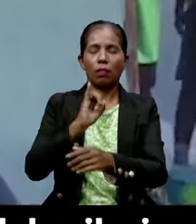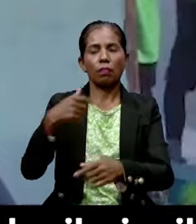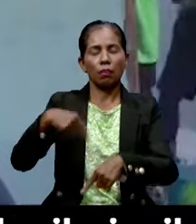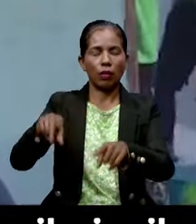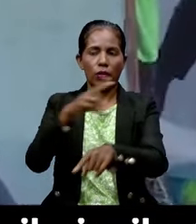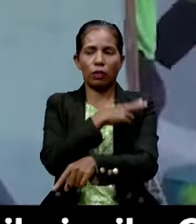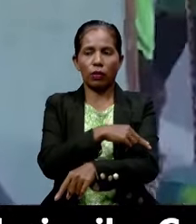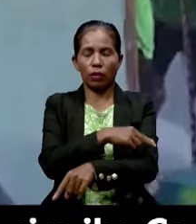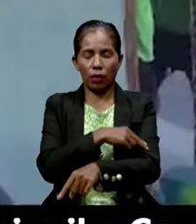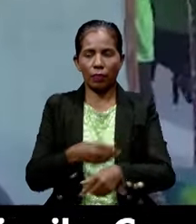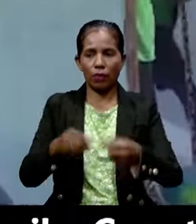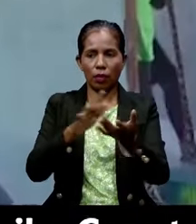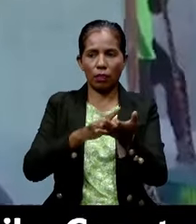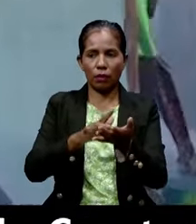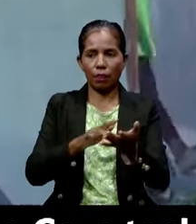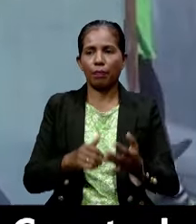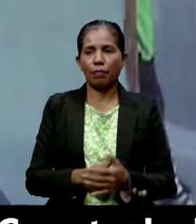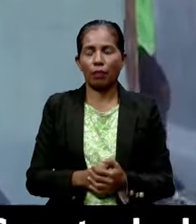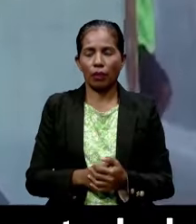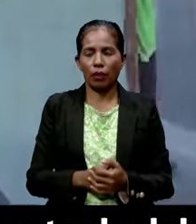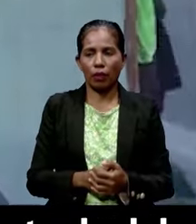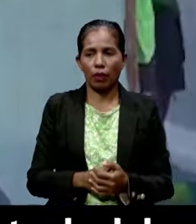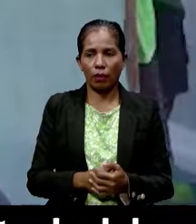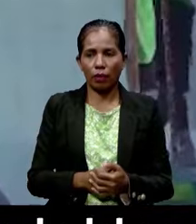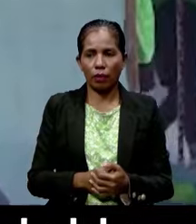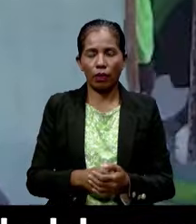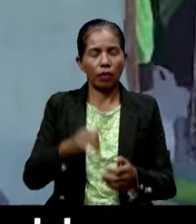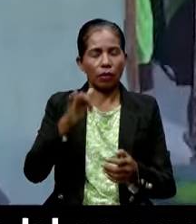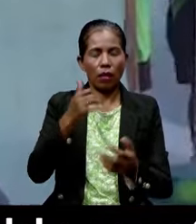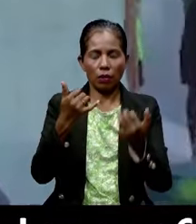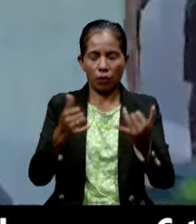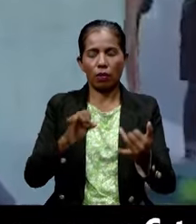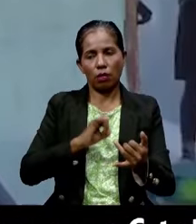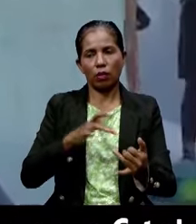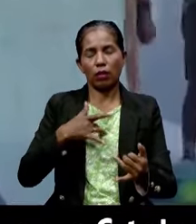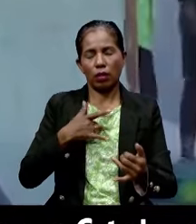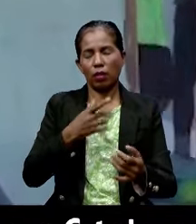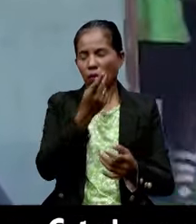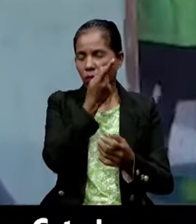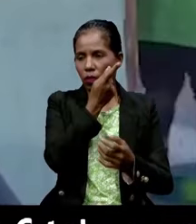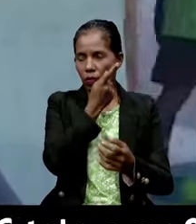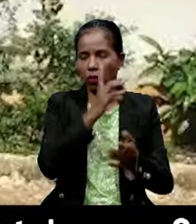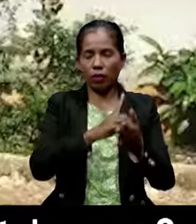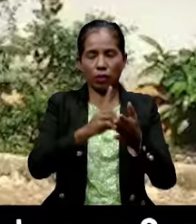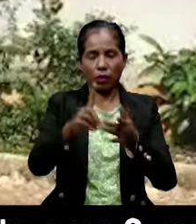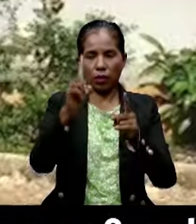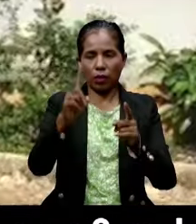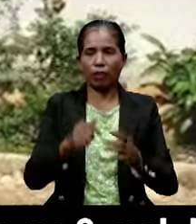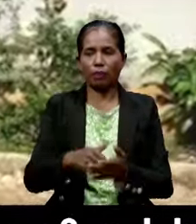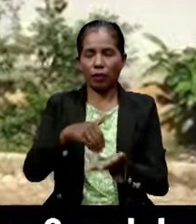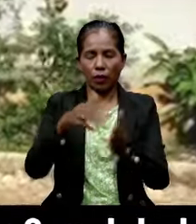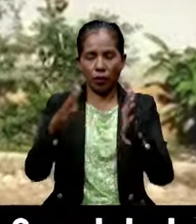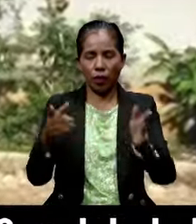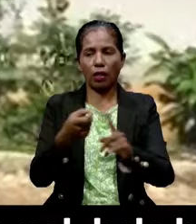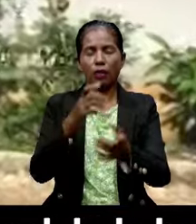Abi ana ba koi mo rukde ta bakan mas ne to hor se ka gora mas ausi senti mora sel desi kona ku pas mana ida se mora estudante sira usi